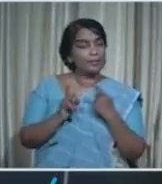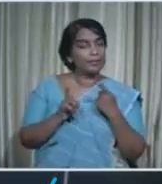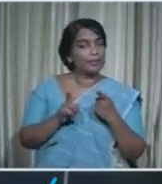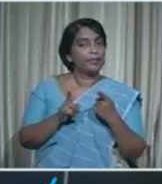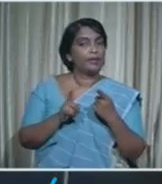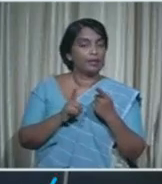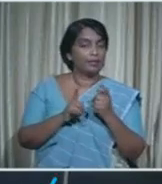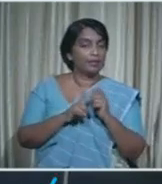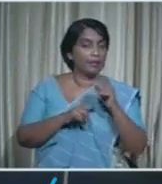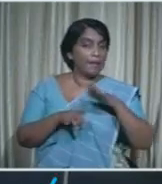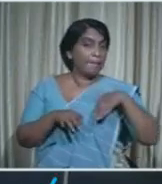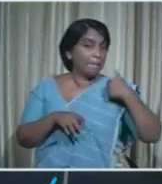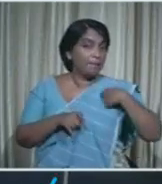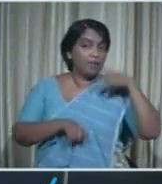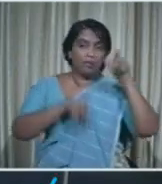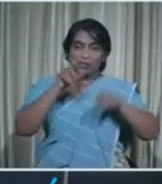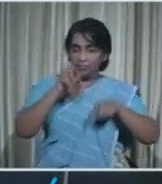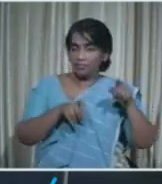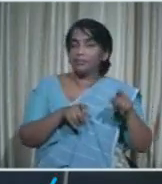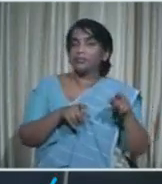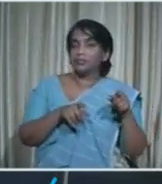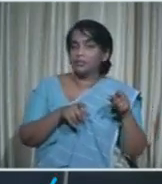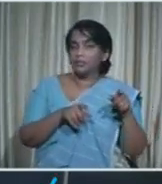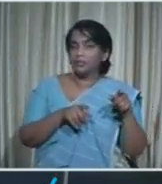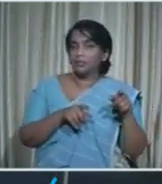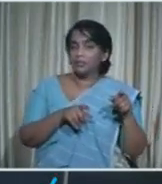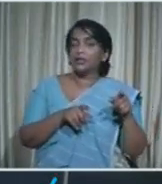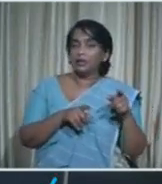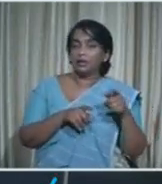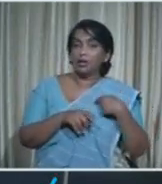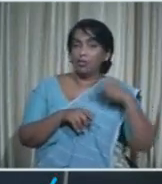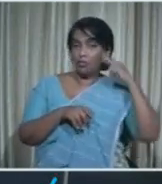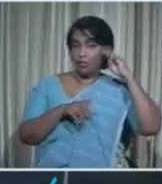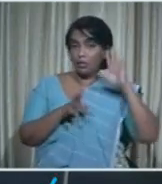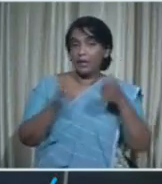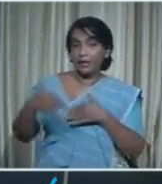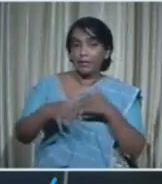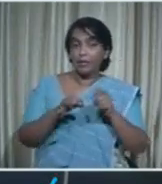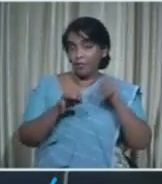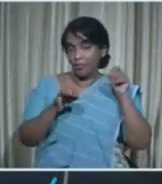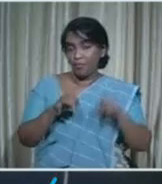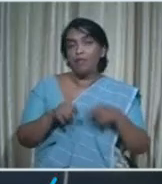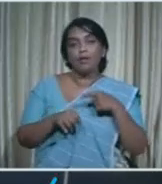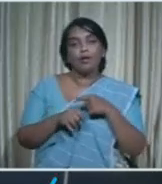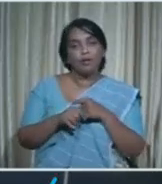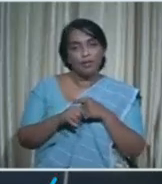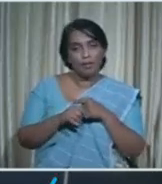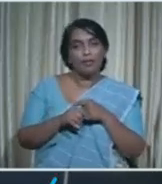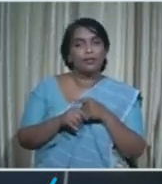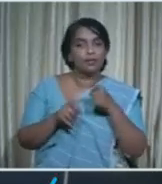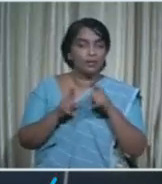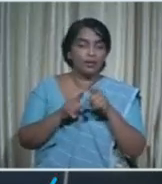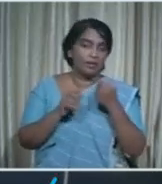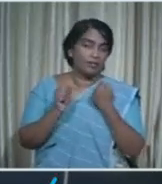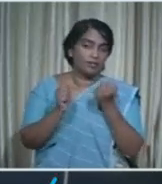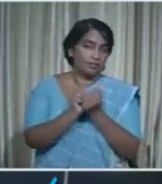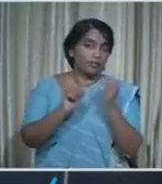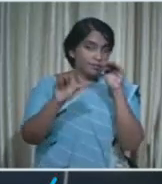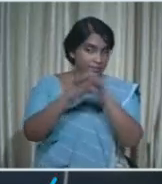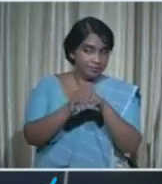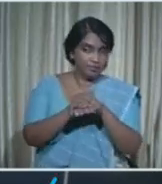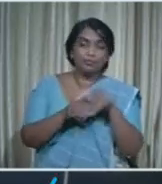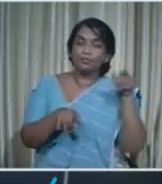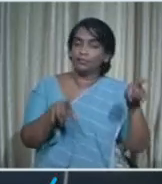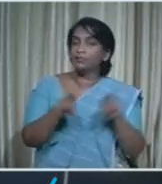Anikut Pradhana Tanaturu Tanaturu Divurun Dennona Cabinet Mandalaye ඒ තනතුරු වල වාඩි වෙන්න නා. තේ